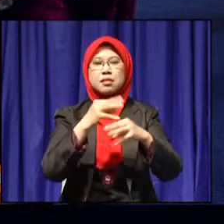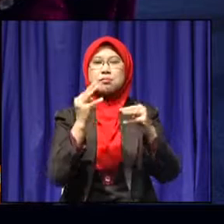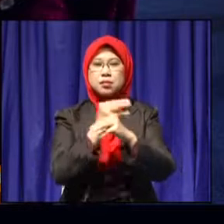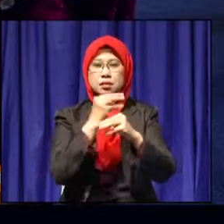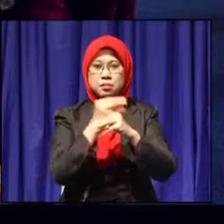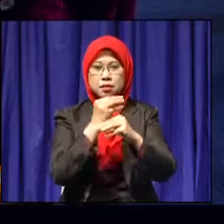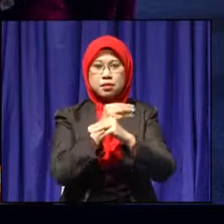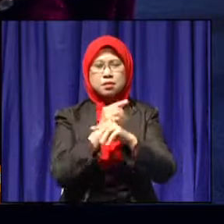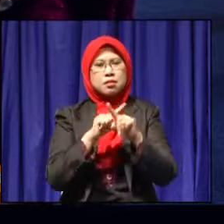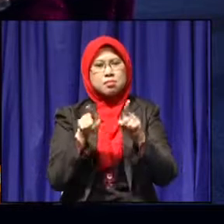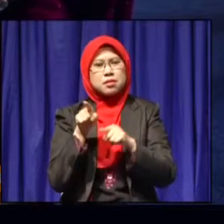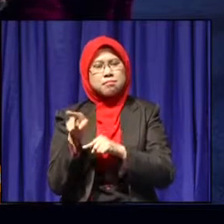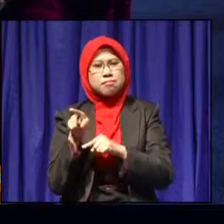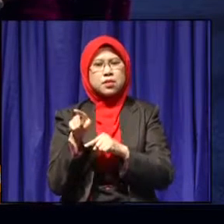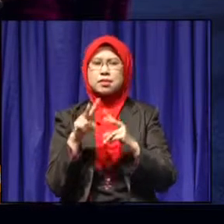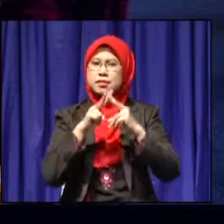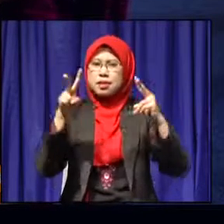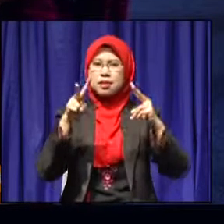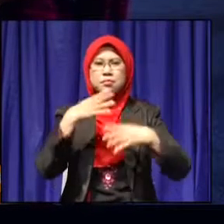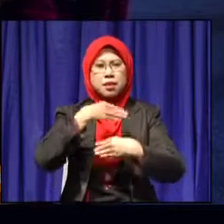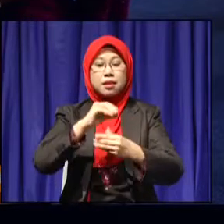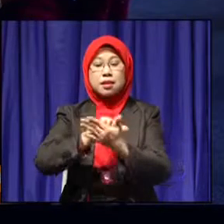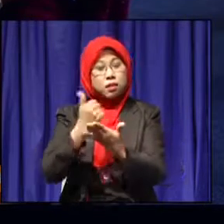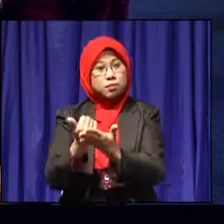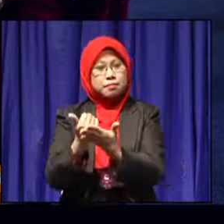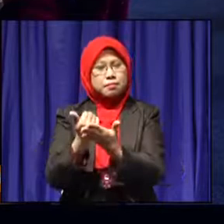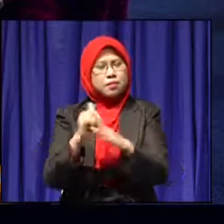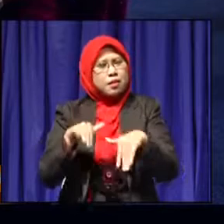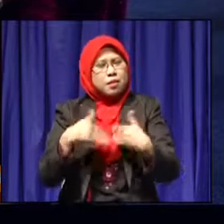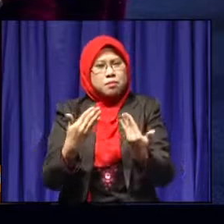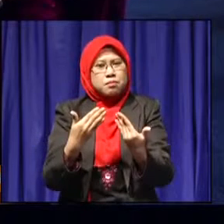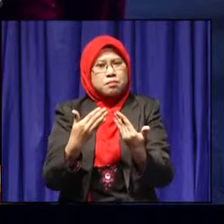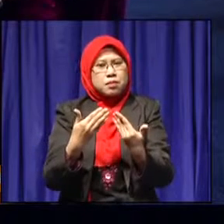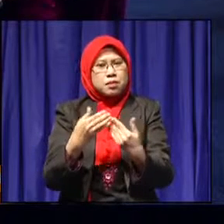tapi juga semua